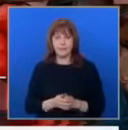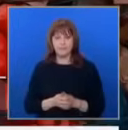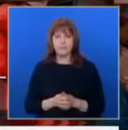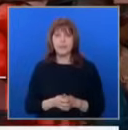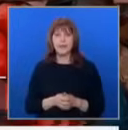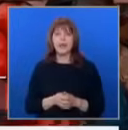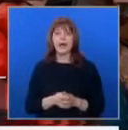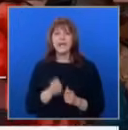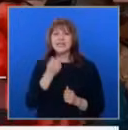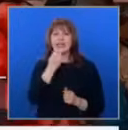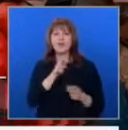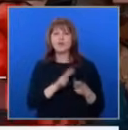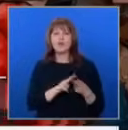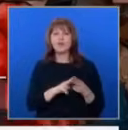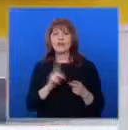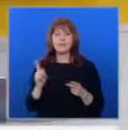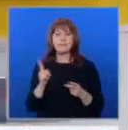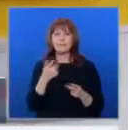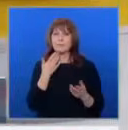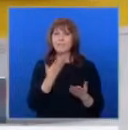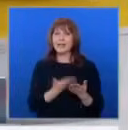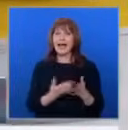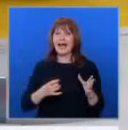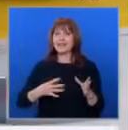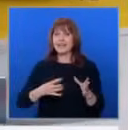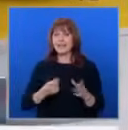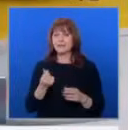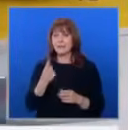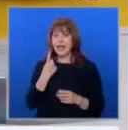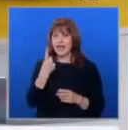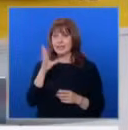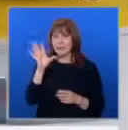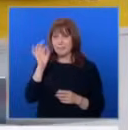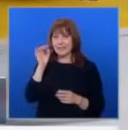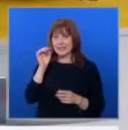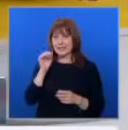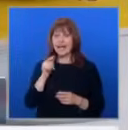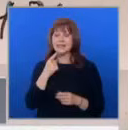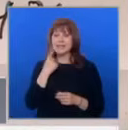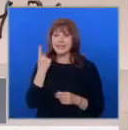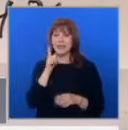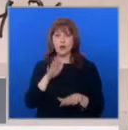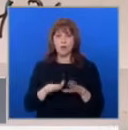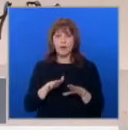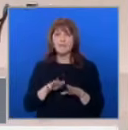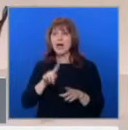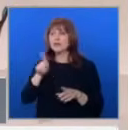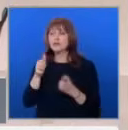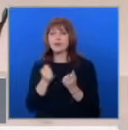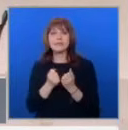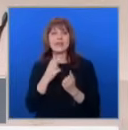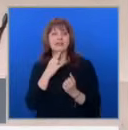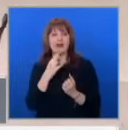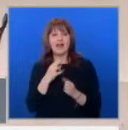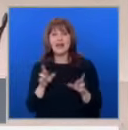Катерина Матева от Войводиново днес за първи път предлага диня. Цената при нея е 1,50 лв. За килограм, макар че на места гони 2 лева. Надява